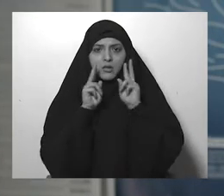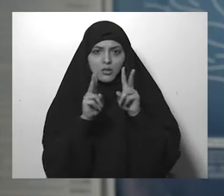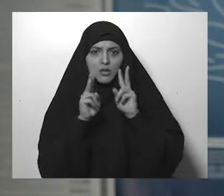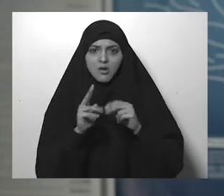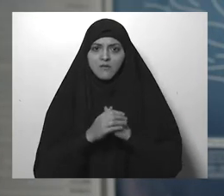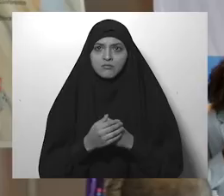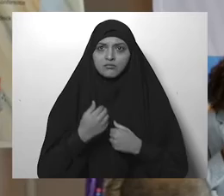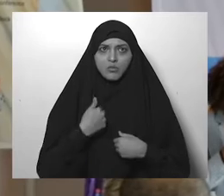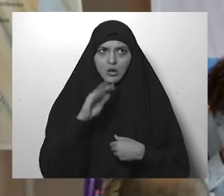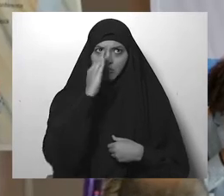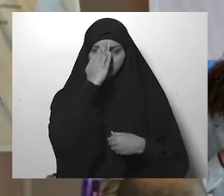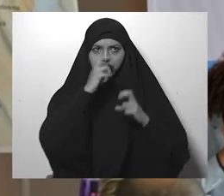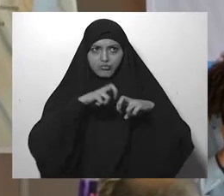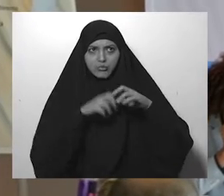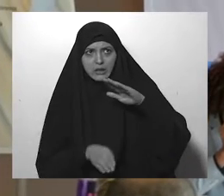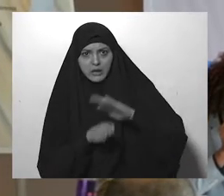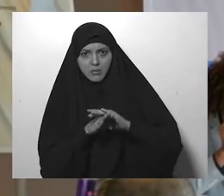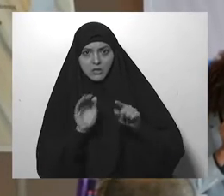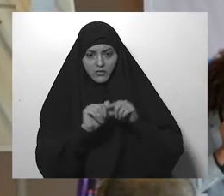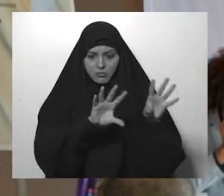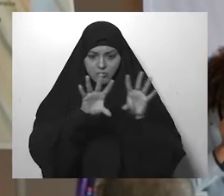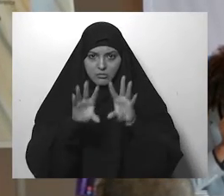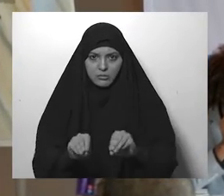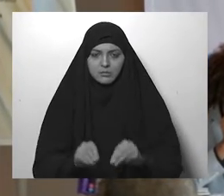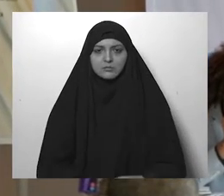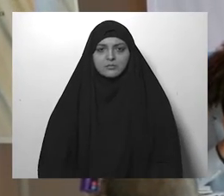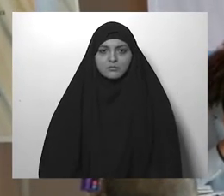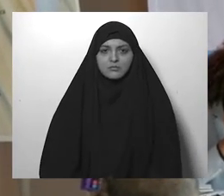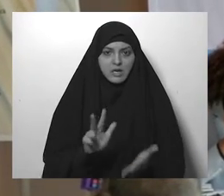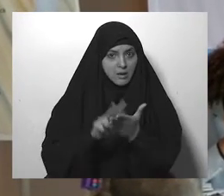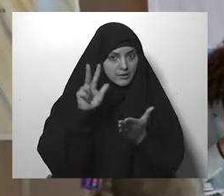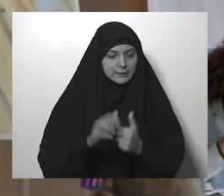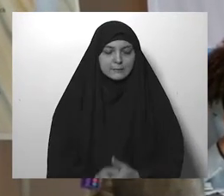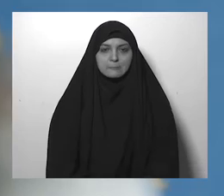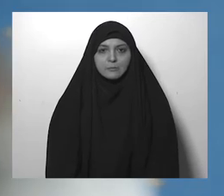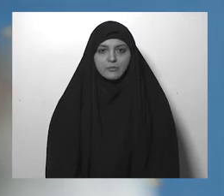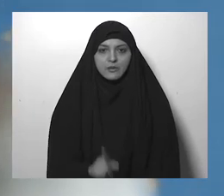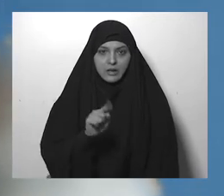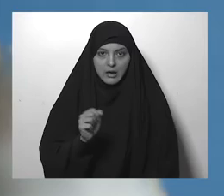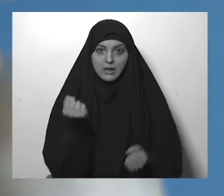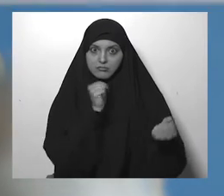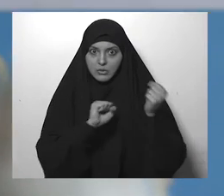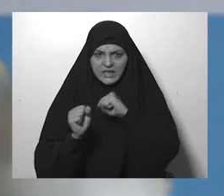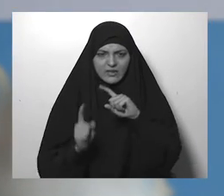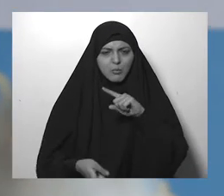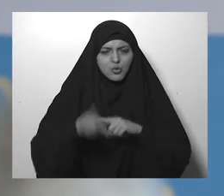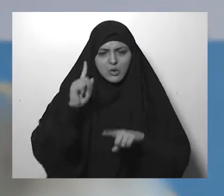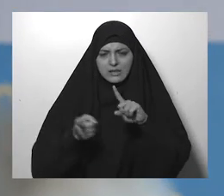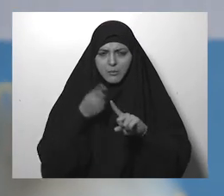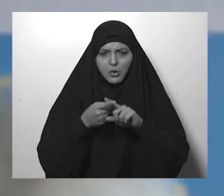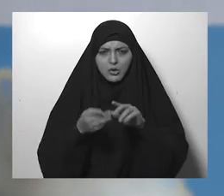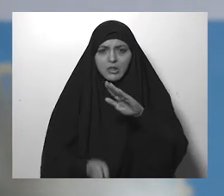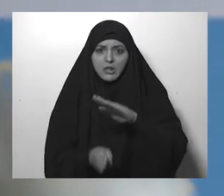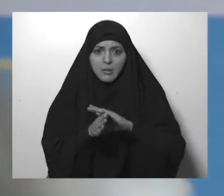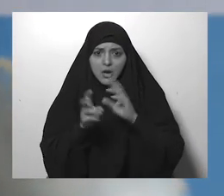qu'elles ont reçues au démarrage de cette formation parmi les activités phares de ce projet c'est une recherche